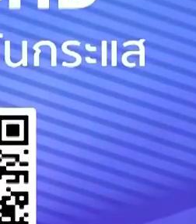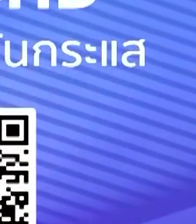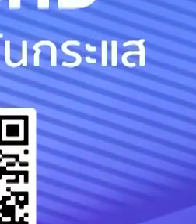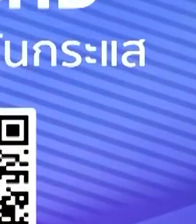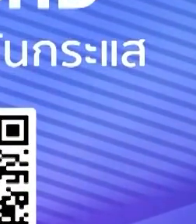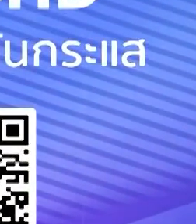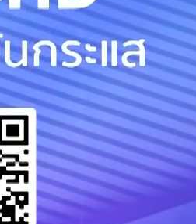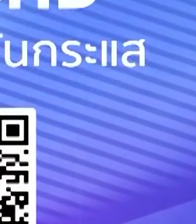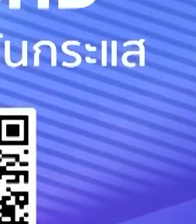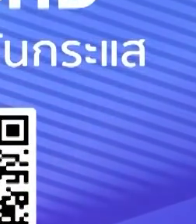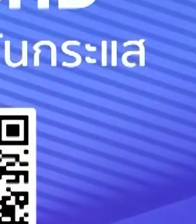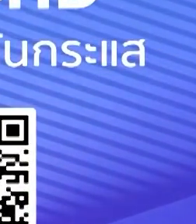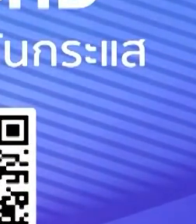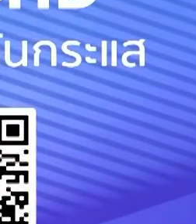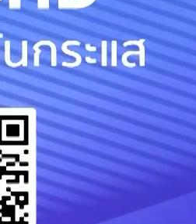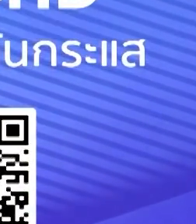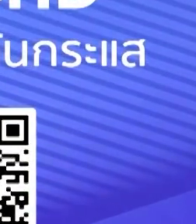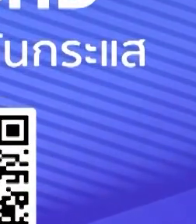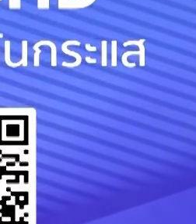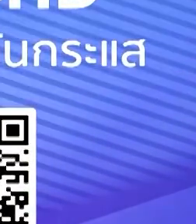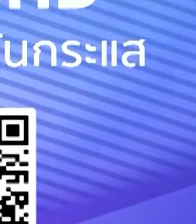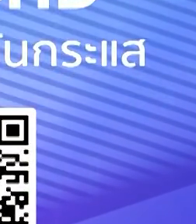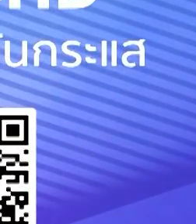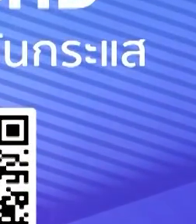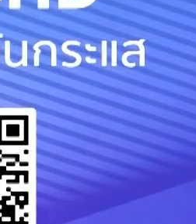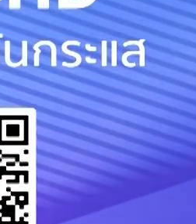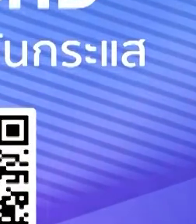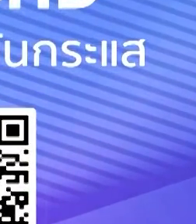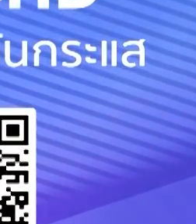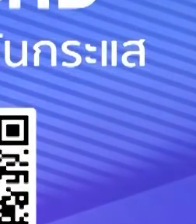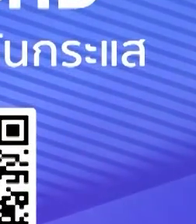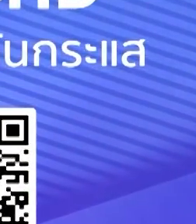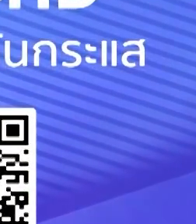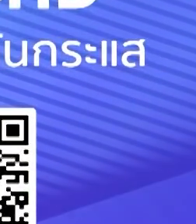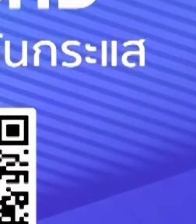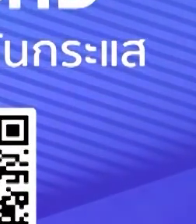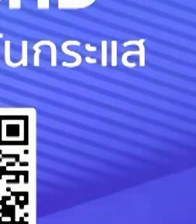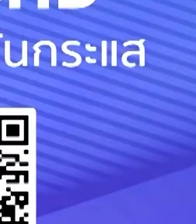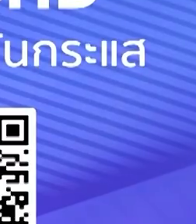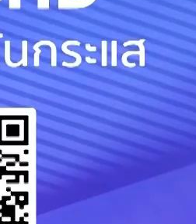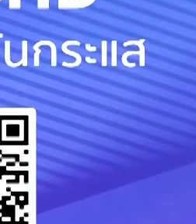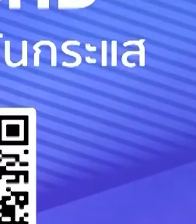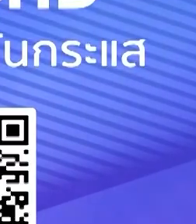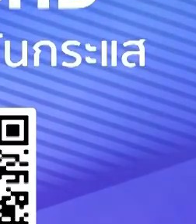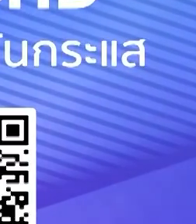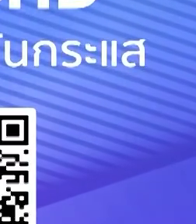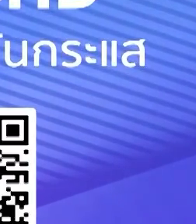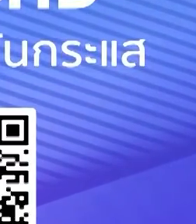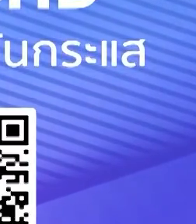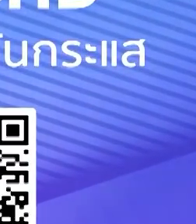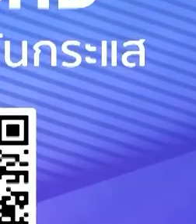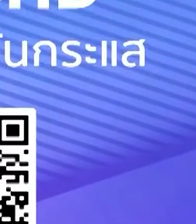ออนไลน์ไม่สะดุดบนแอป 34HD ดูสดกดโหวตทันกระแสไม่อยากตกเทรนด์กดโหลดเลย